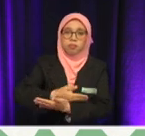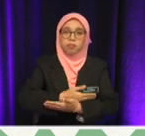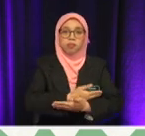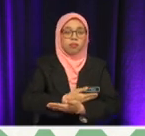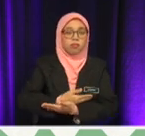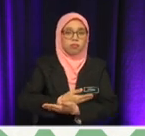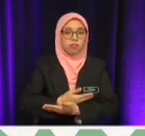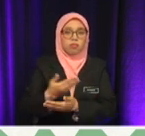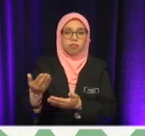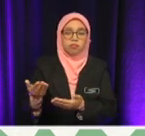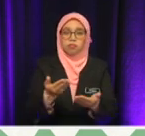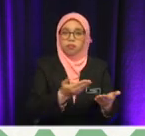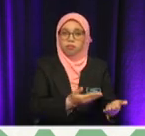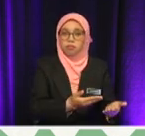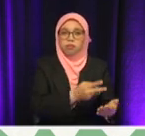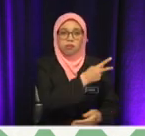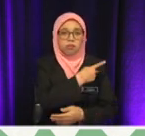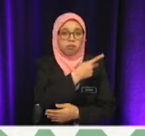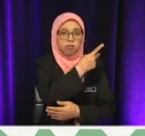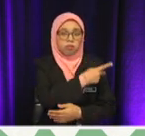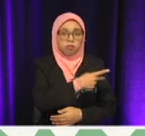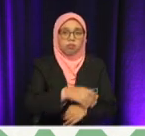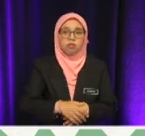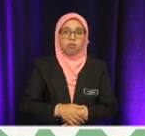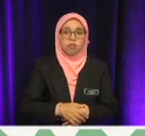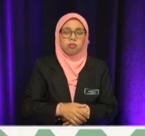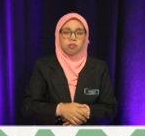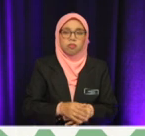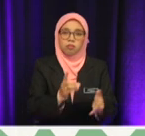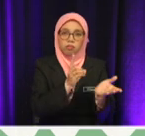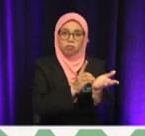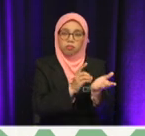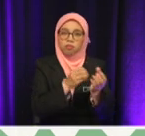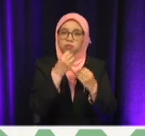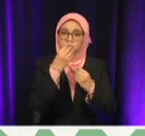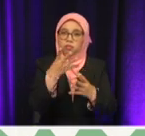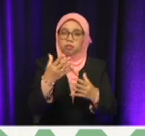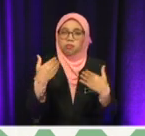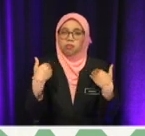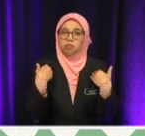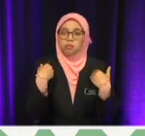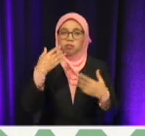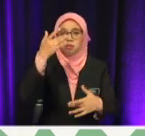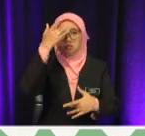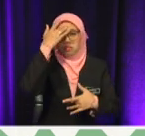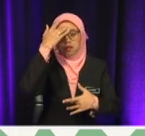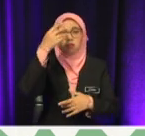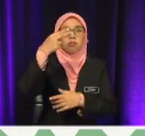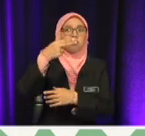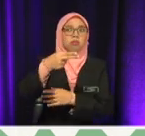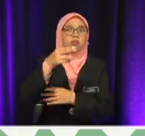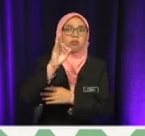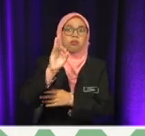berhampiran dan doktor mengesahkan mereka dijangkiti penyakit tangan, kaki dan juga mulut ataupun